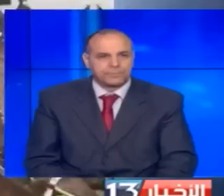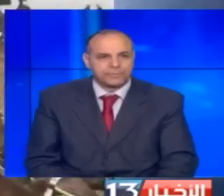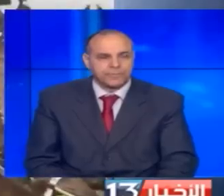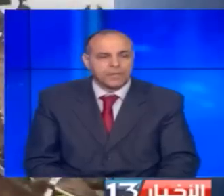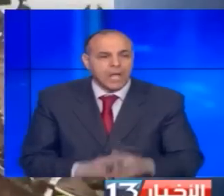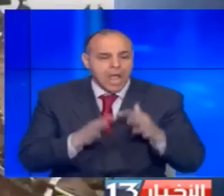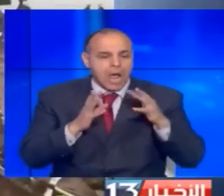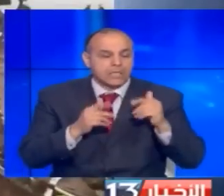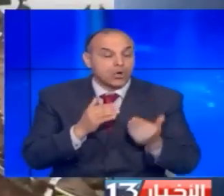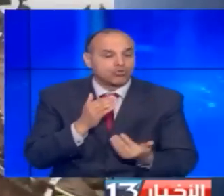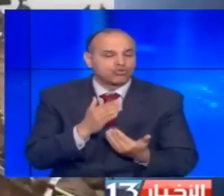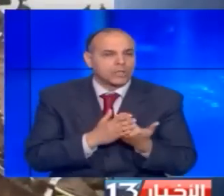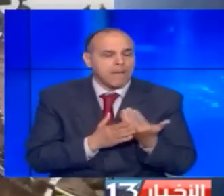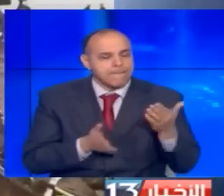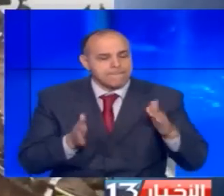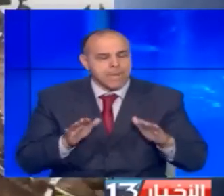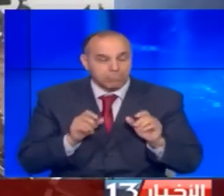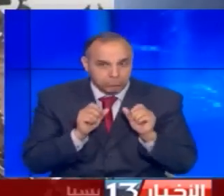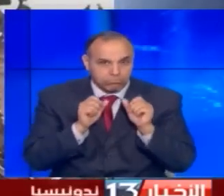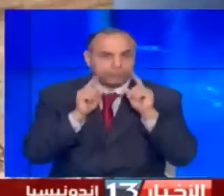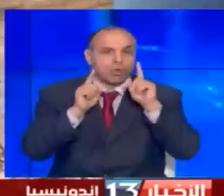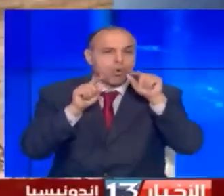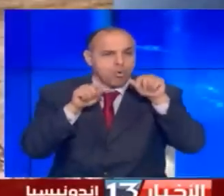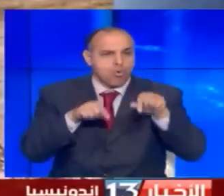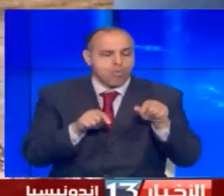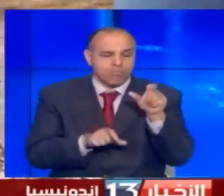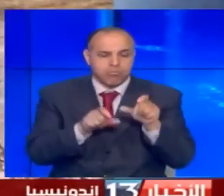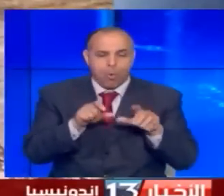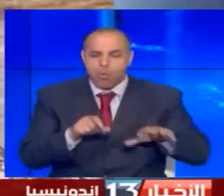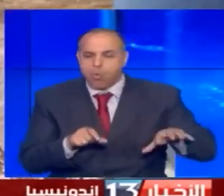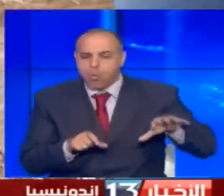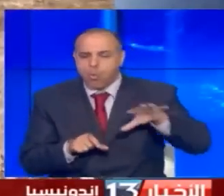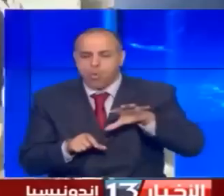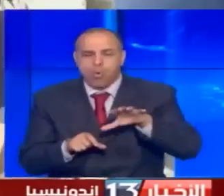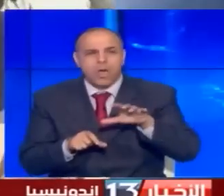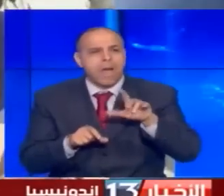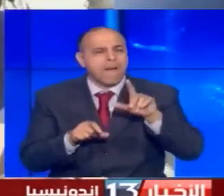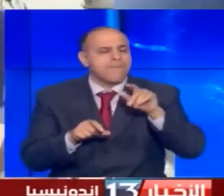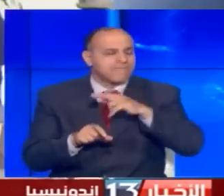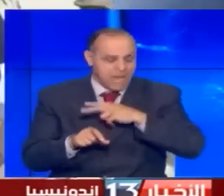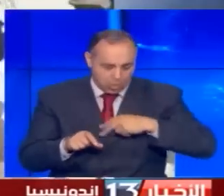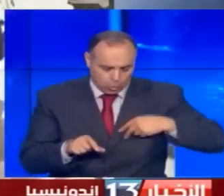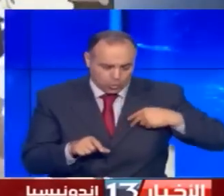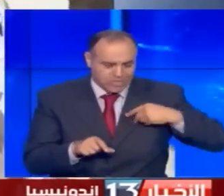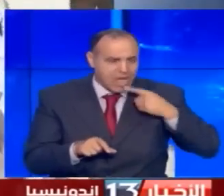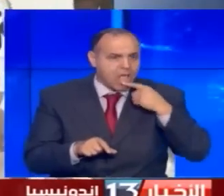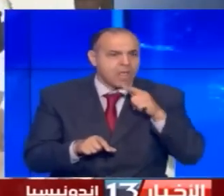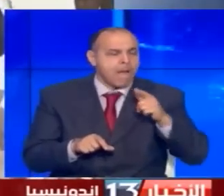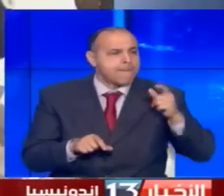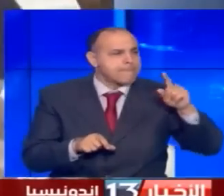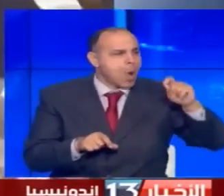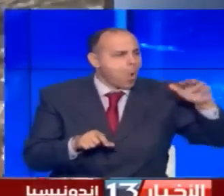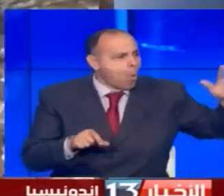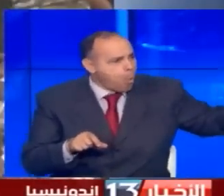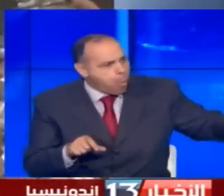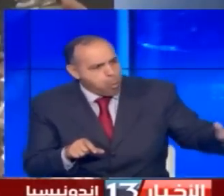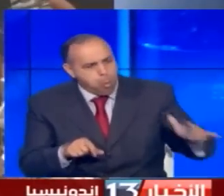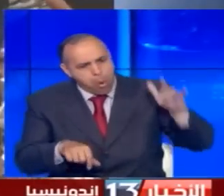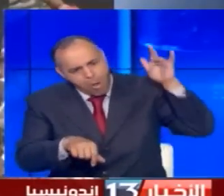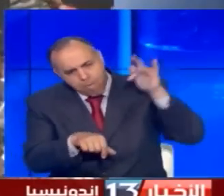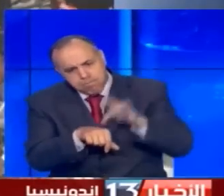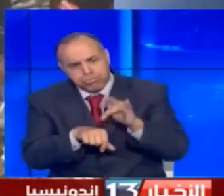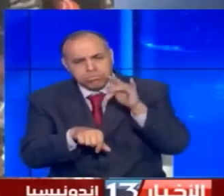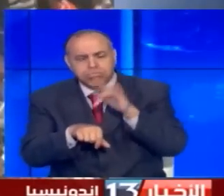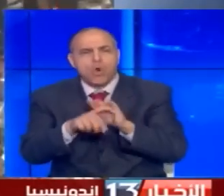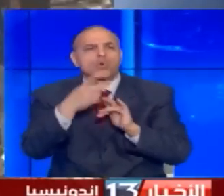حاصلة جديدة من الضحايا استفاق عليها اليوم سكان المناطق المنكوبة في إندونيسيا جراء التسونامي الذي ضرب جزيرة